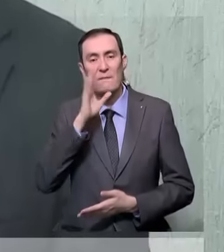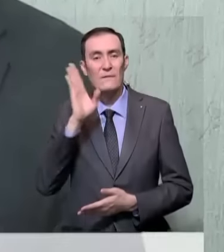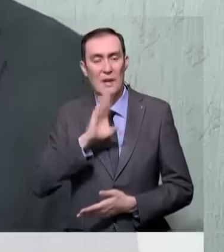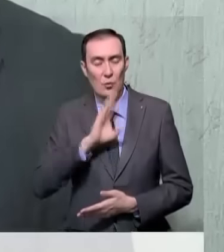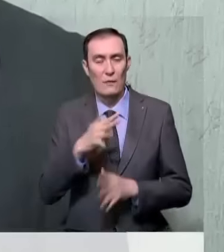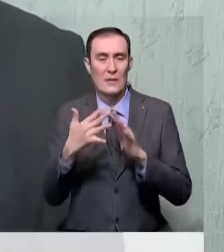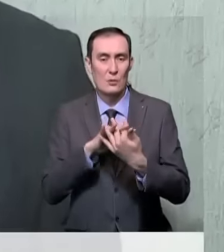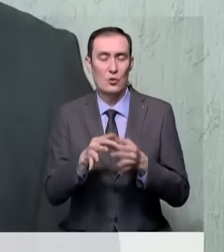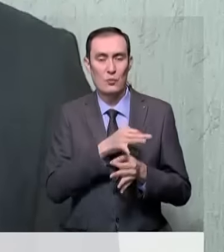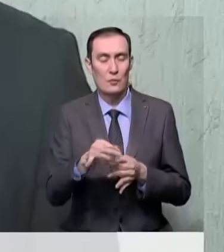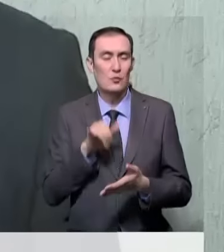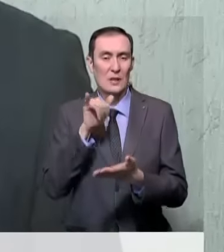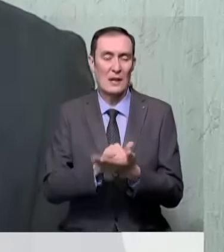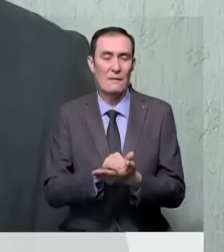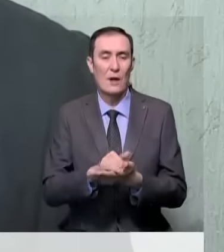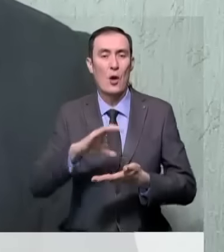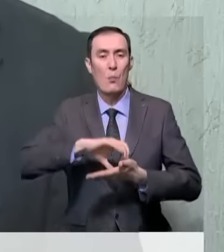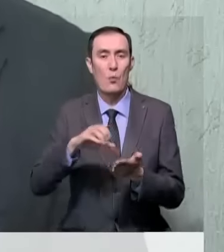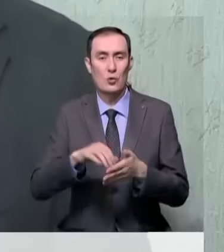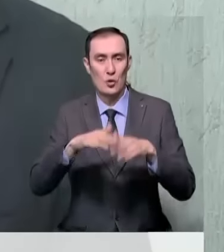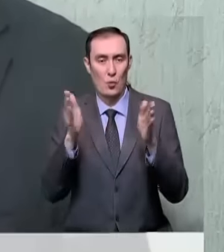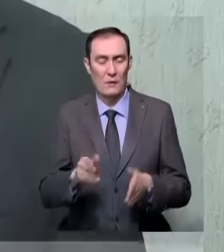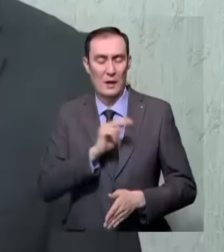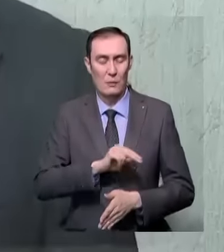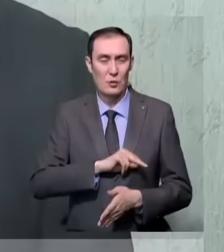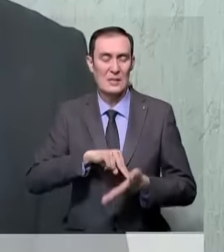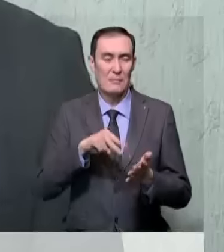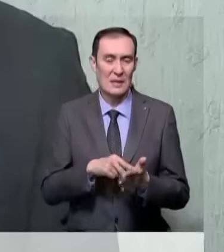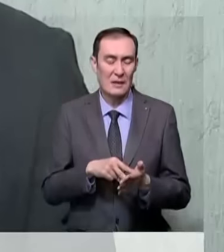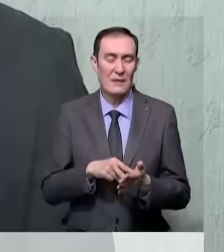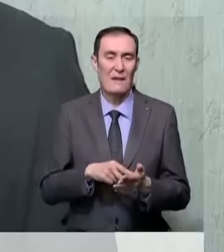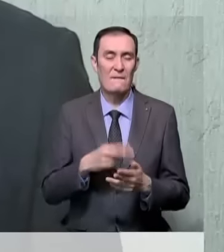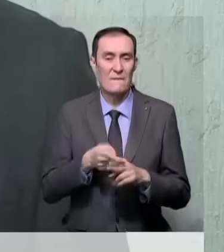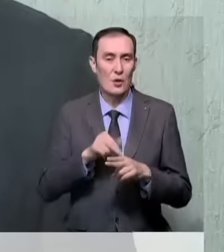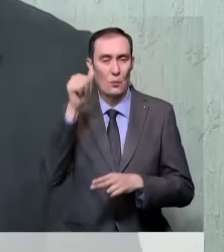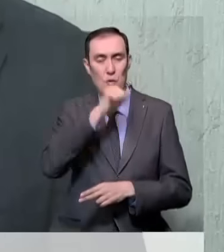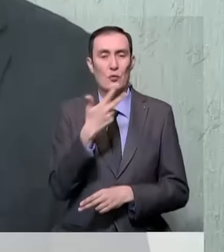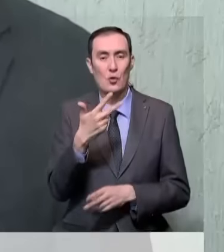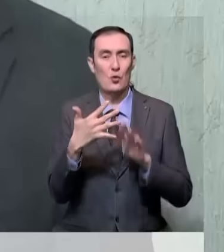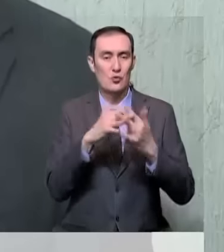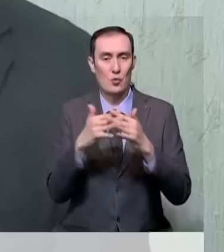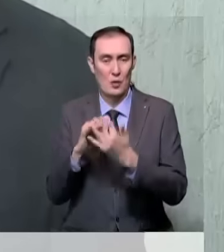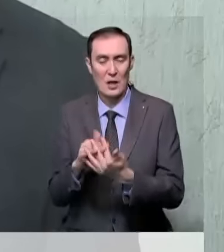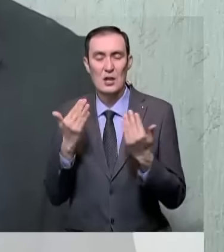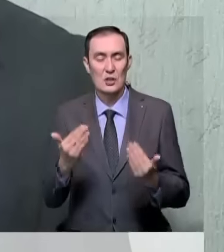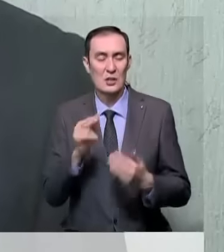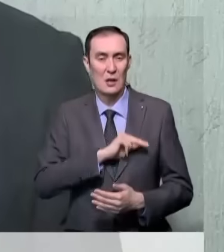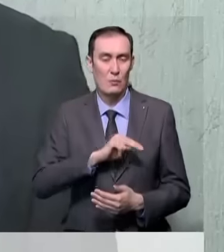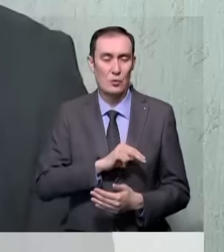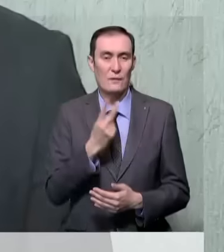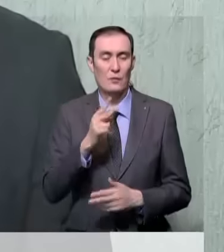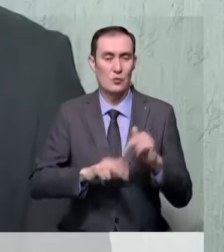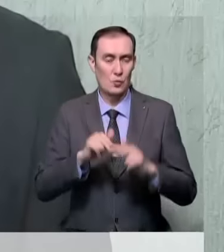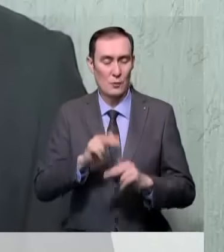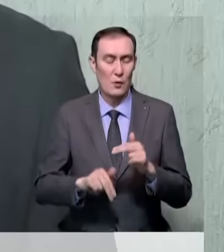малых населенных пунктов устанавливаем модульные комплексы. Такая работа запланирована в этом году в 3 селах. В настоящее время работы ведутся в 2.